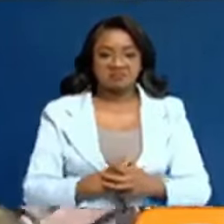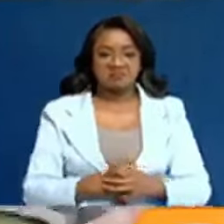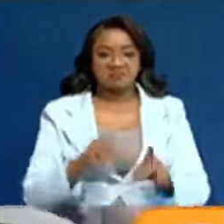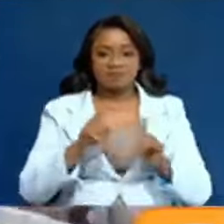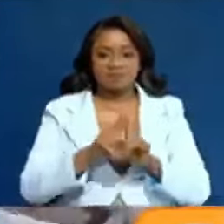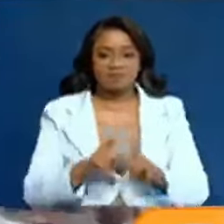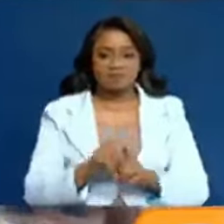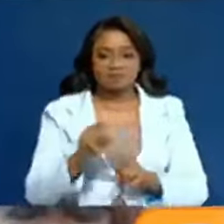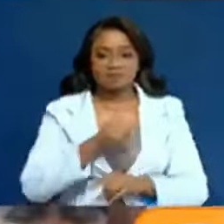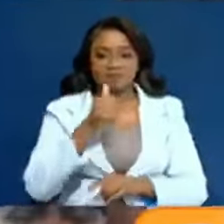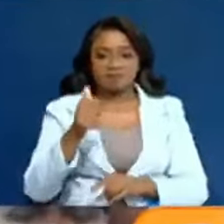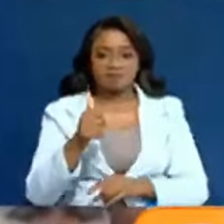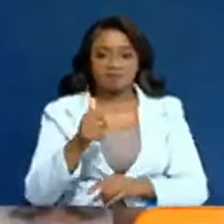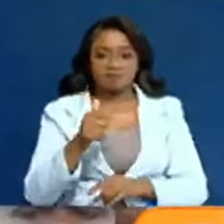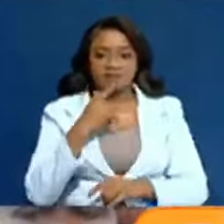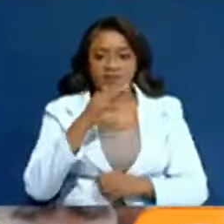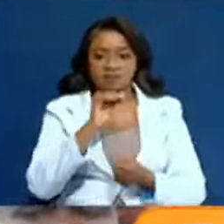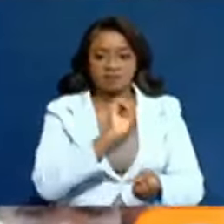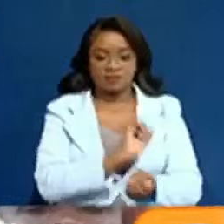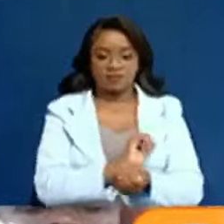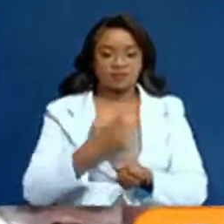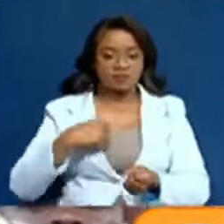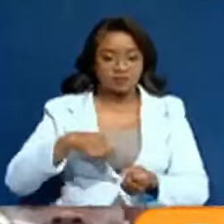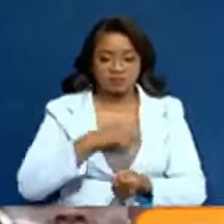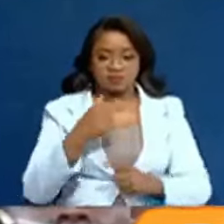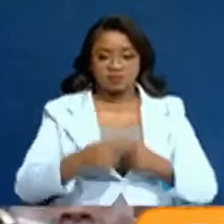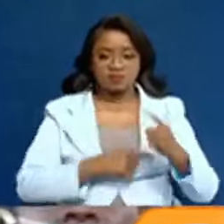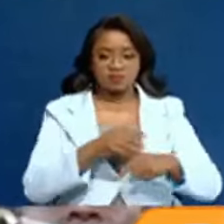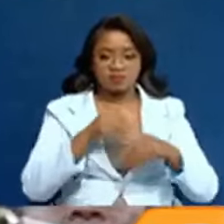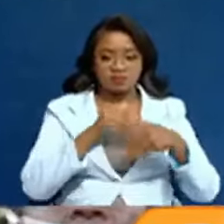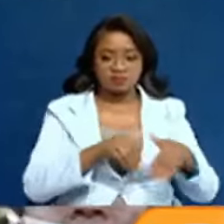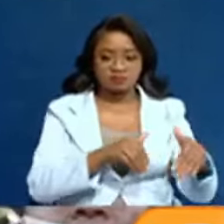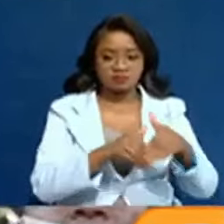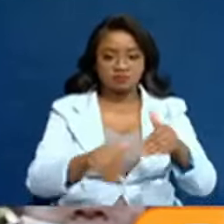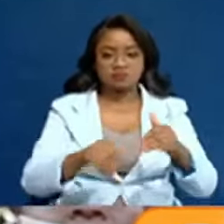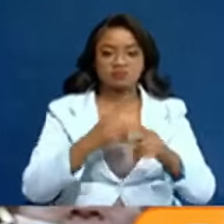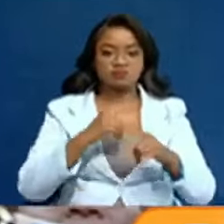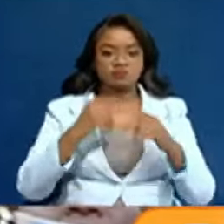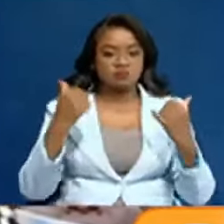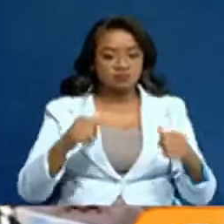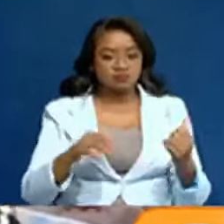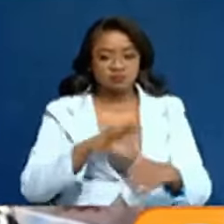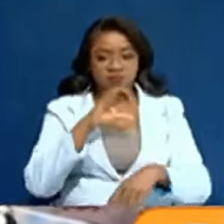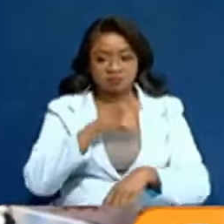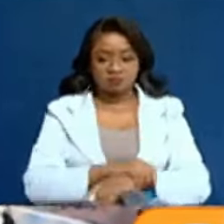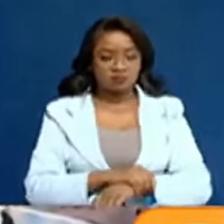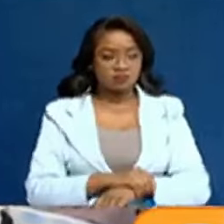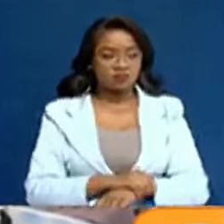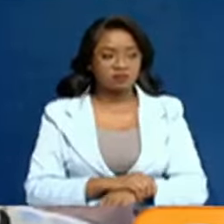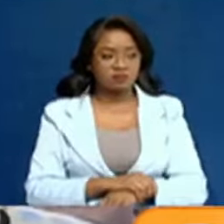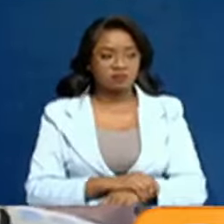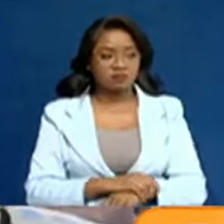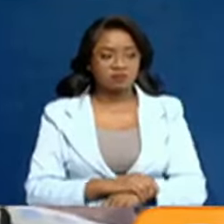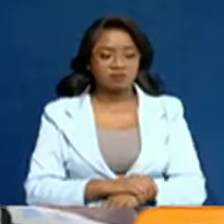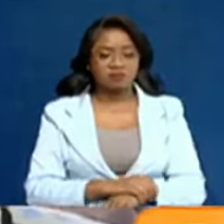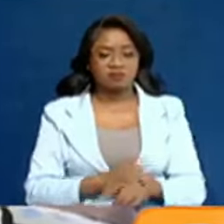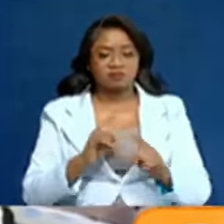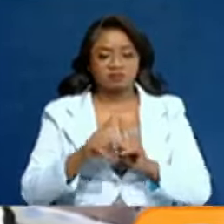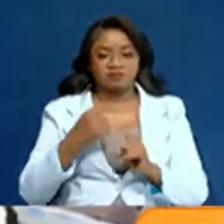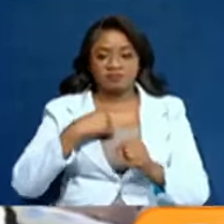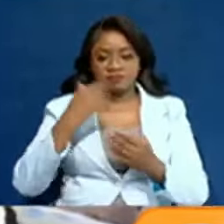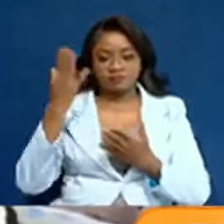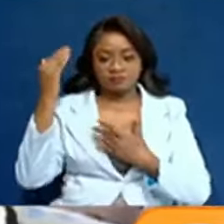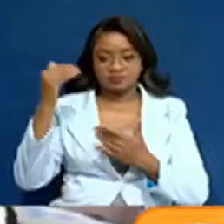abducted, bado tunafuatilia, hawajapatikana, bado kuna leads ambazo tunafuata na imani